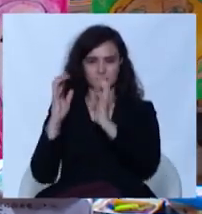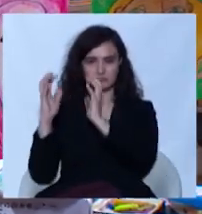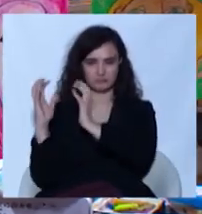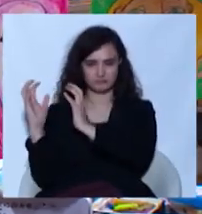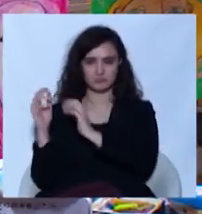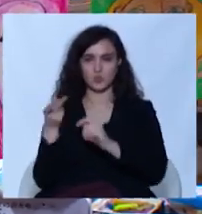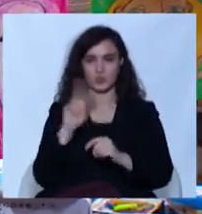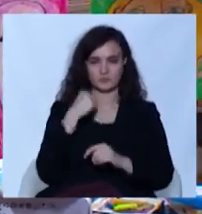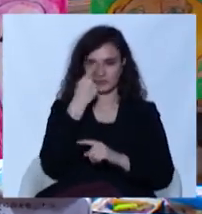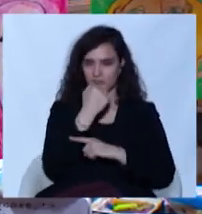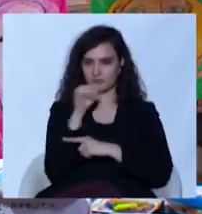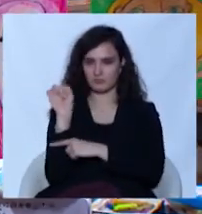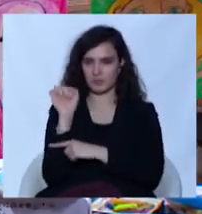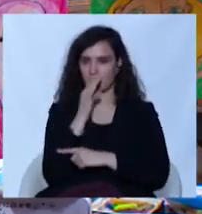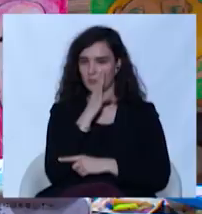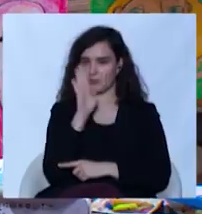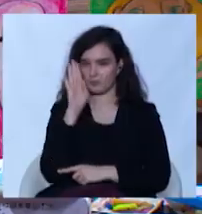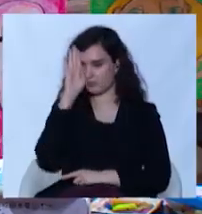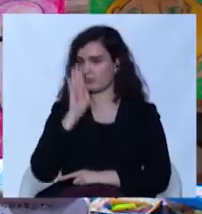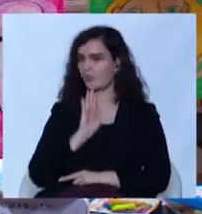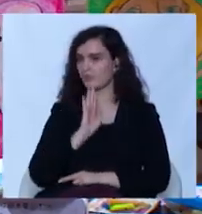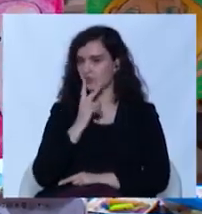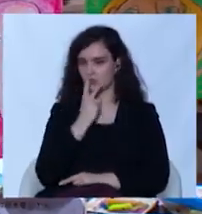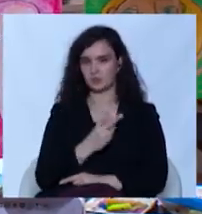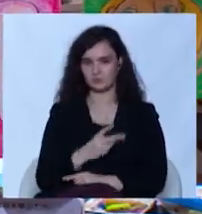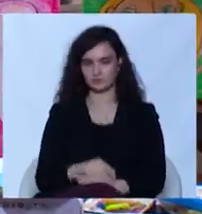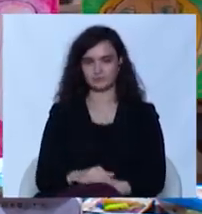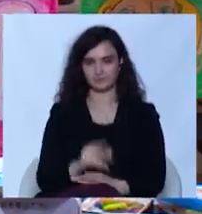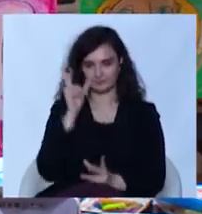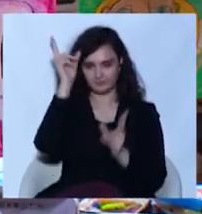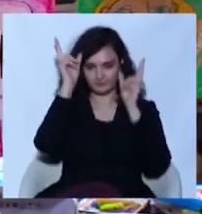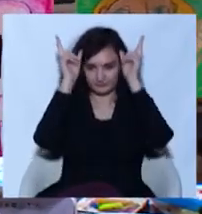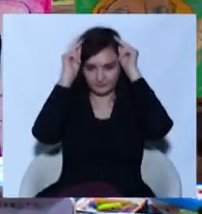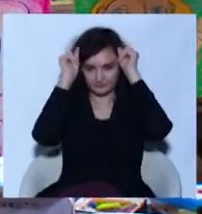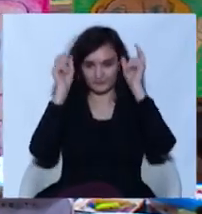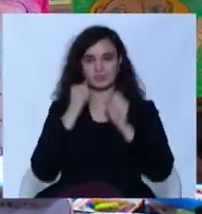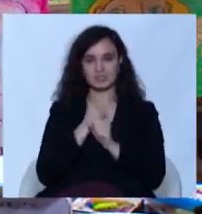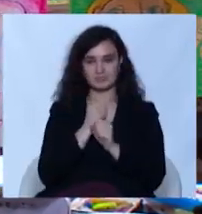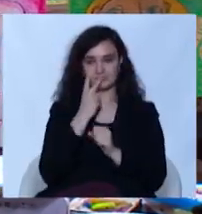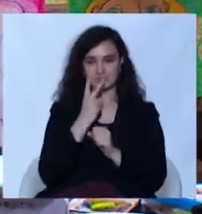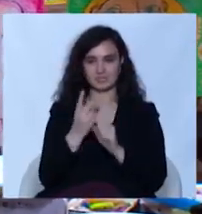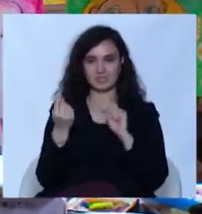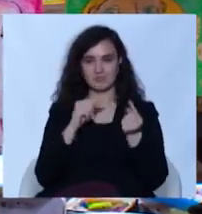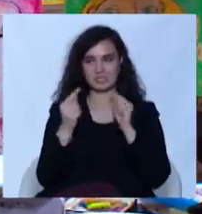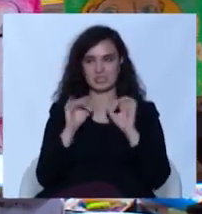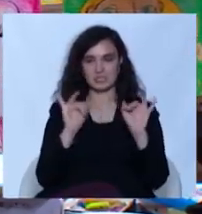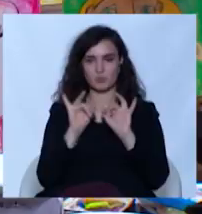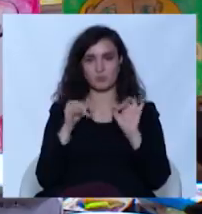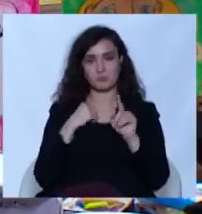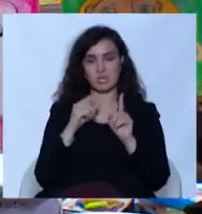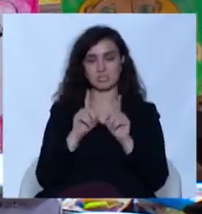არის პროფილში. ნახეთ როგორი თმისამაგრები აქვს თავში გაკეთებული და რა არის ცეცეთ ერთმანეთს ესაუბრები. მე